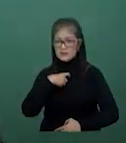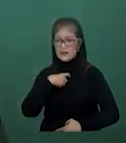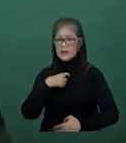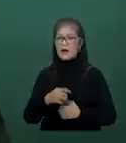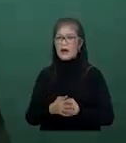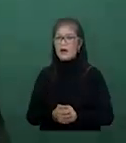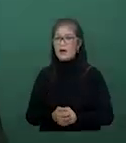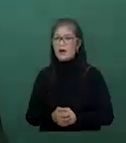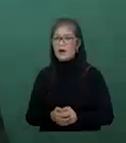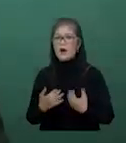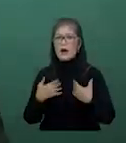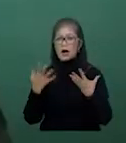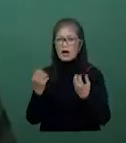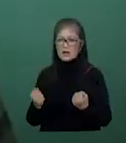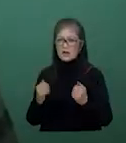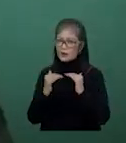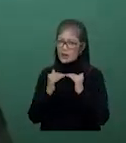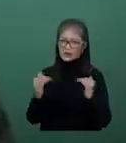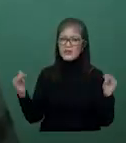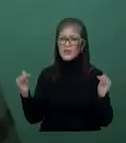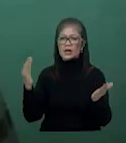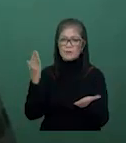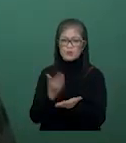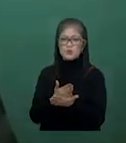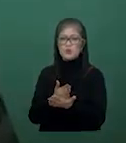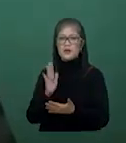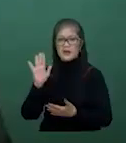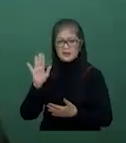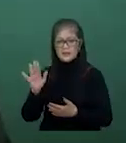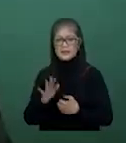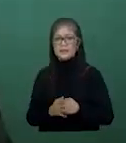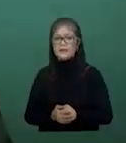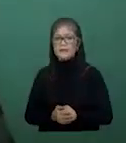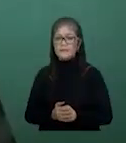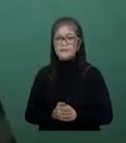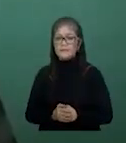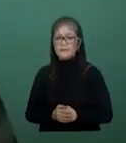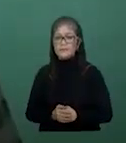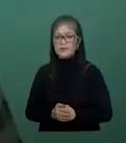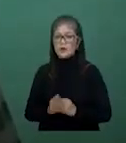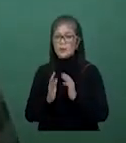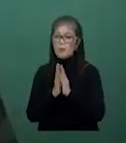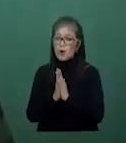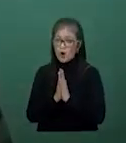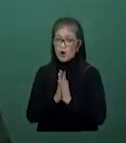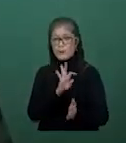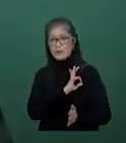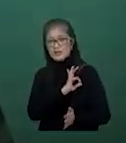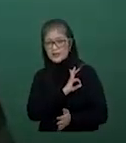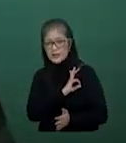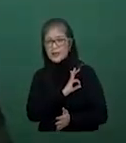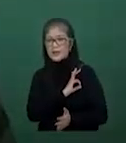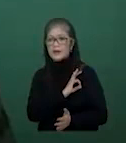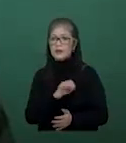yang seadil-adilnya yang diputuskan oleh majelis hakim. Kita sangat memohon kepada Pak Presiden yang